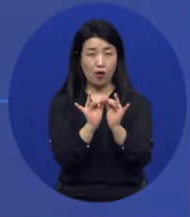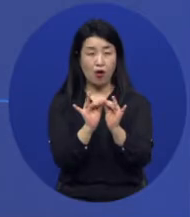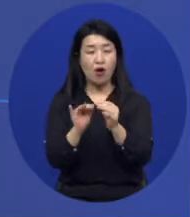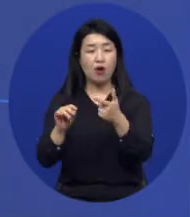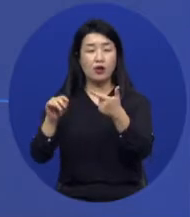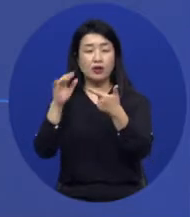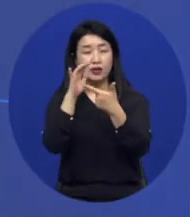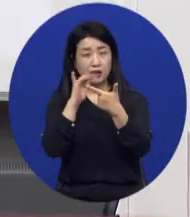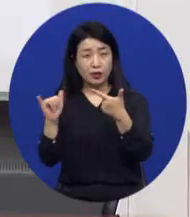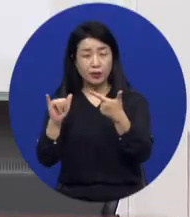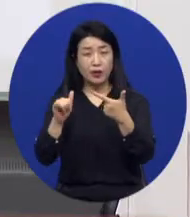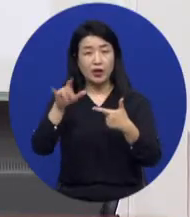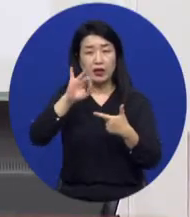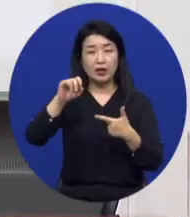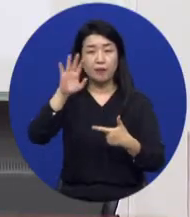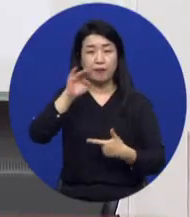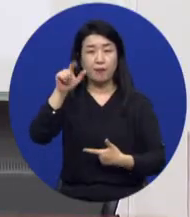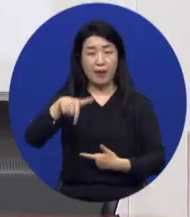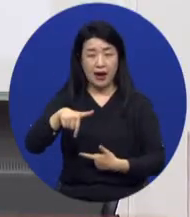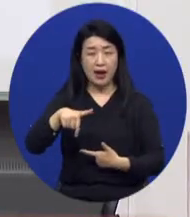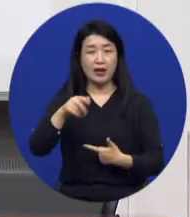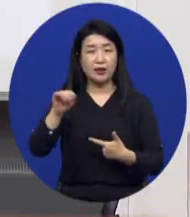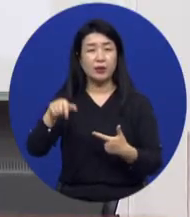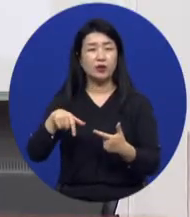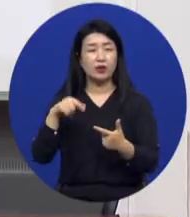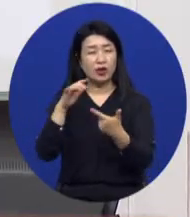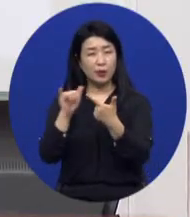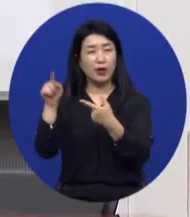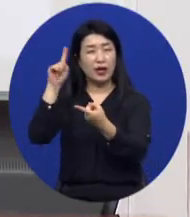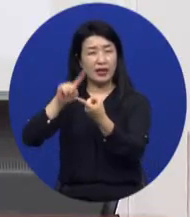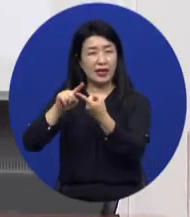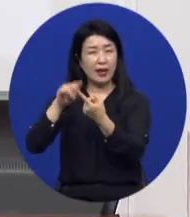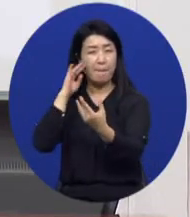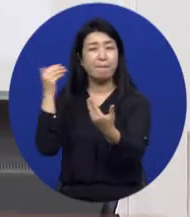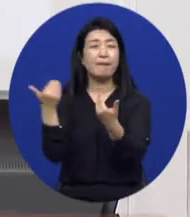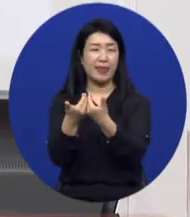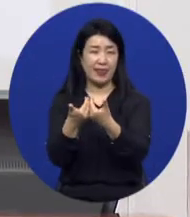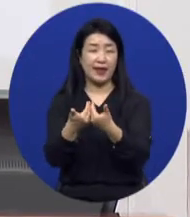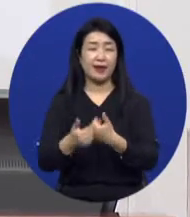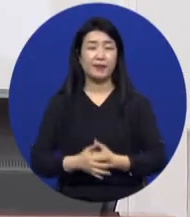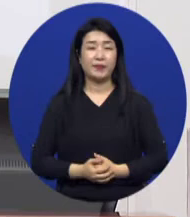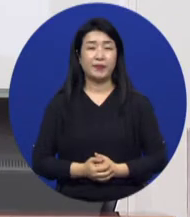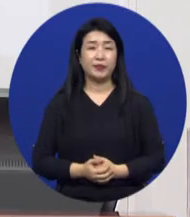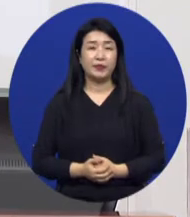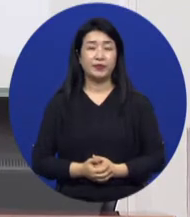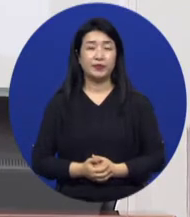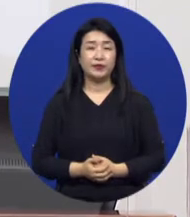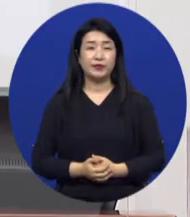1도 2동이 지역구인 박호영, 김희연 의원 등 6명은 반대했습니다.